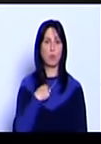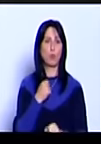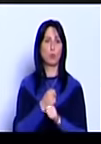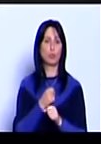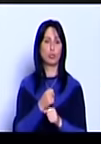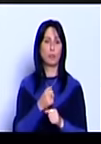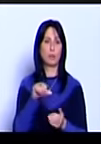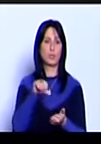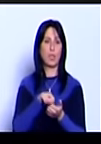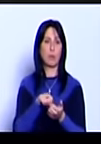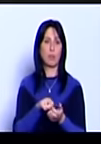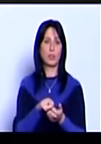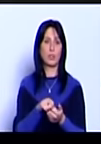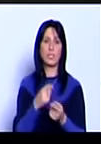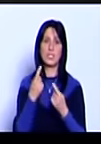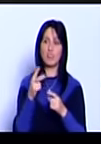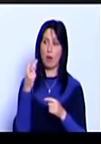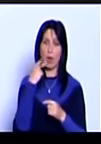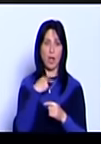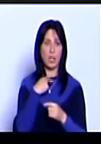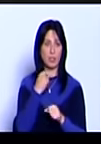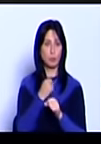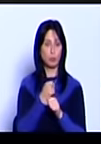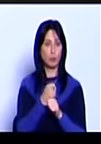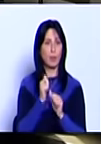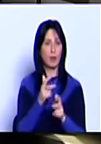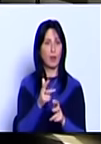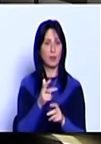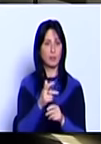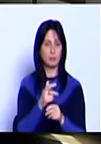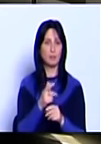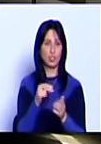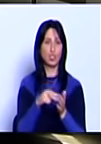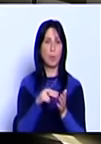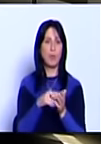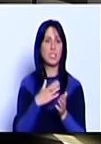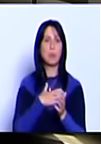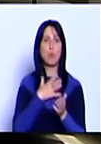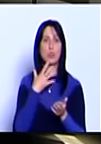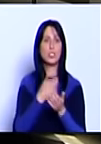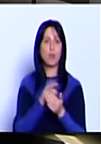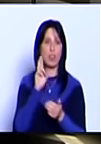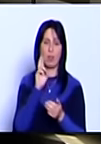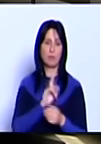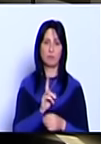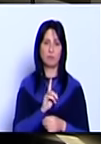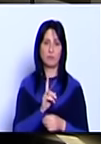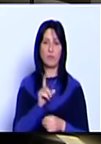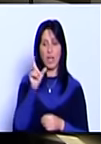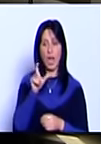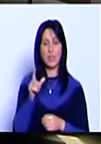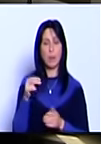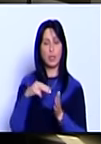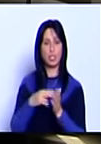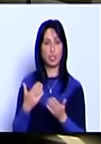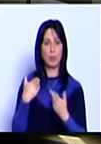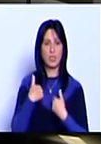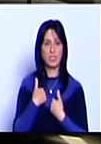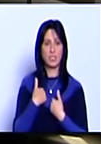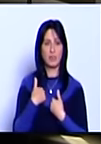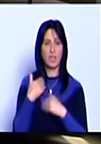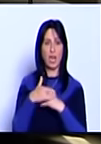როგორ წარმოაჩენ ეს ერთია, მაგრამ სხვა თუ ხედავს ას. ხო, სხვაც ხედავს. ამის შეფასება თქვენ რასაც ამბობ, ეს არის იმ ადამიანების შეფასება,